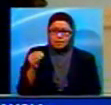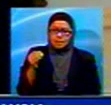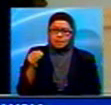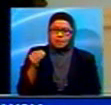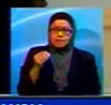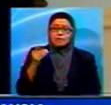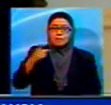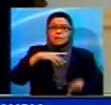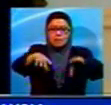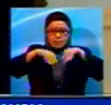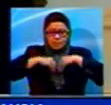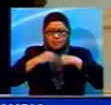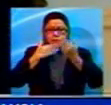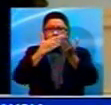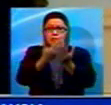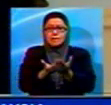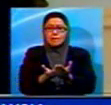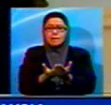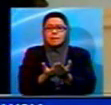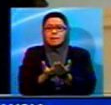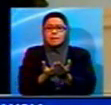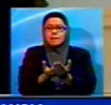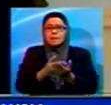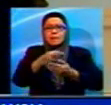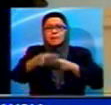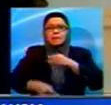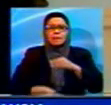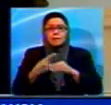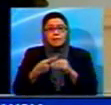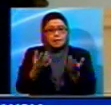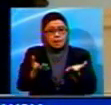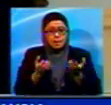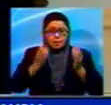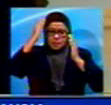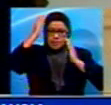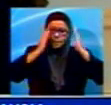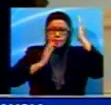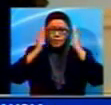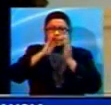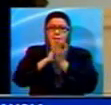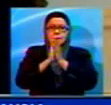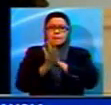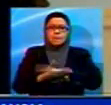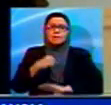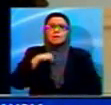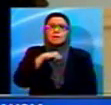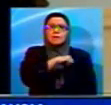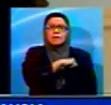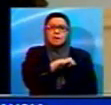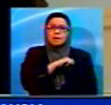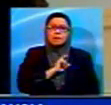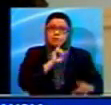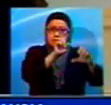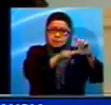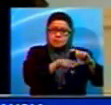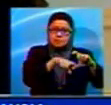juga menyambut baikambut baik tentang kehendak kita untuk menjadi anggota tidak tetap dalam Majlis